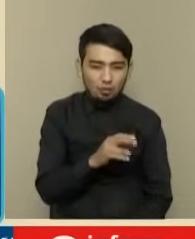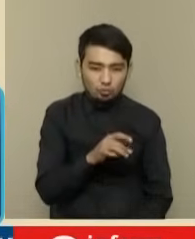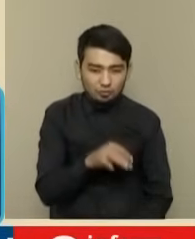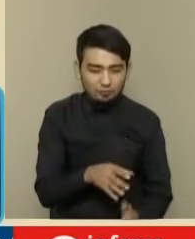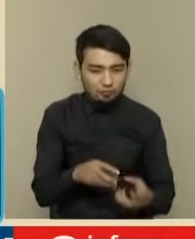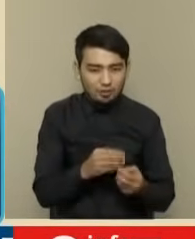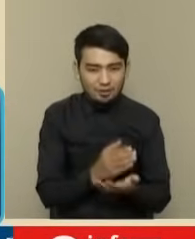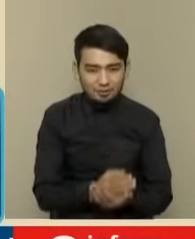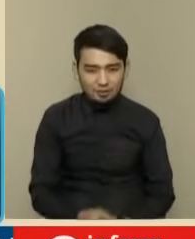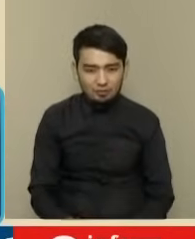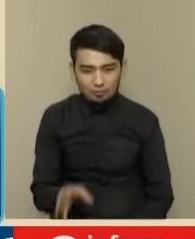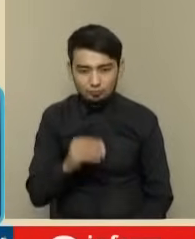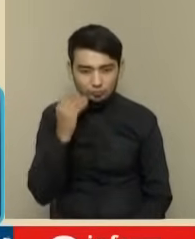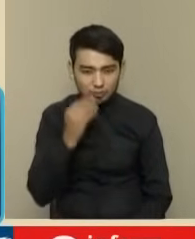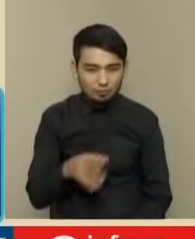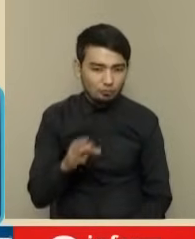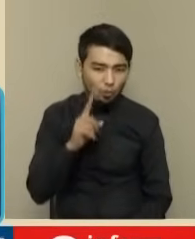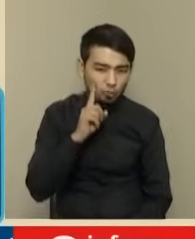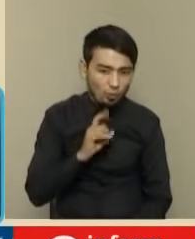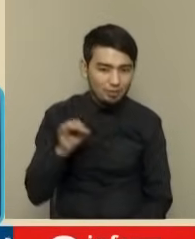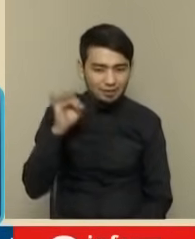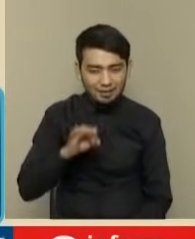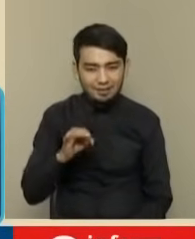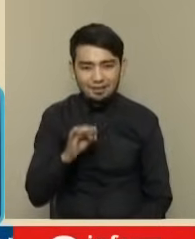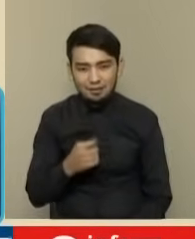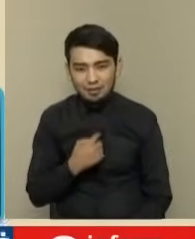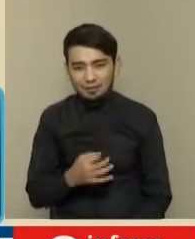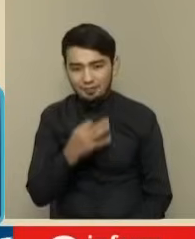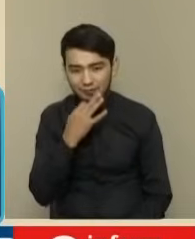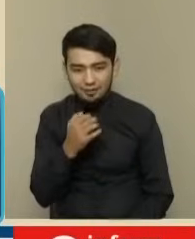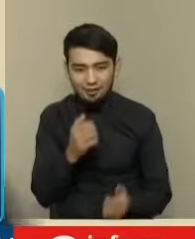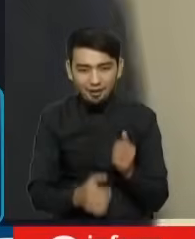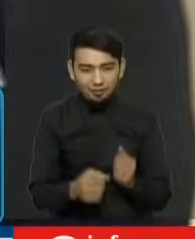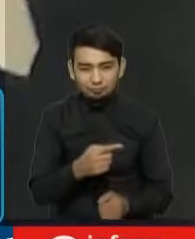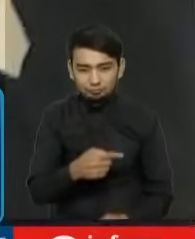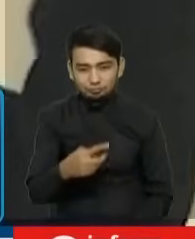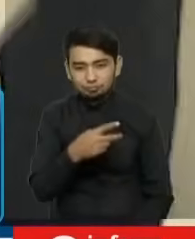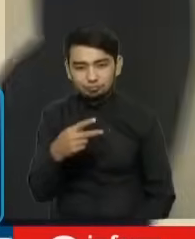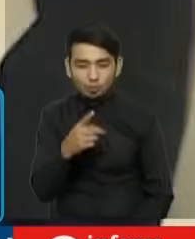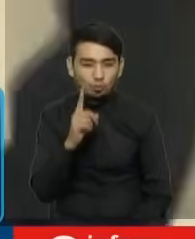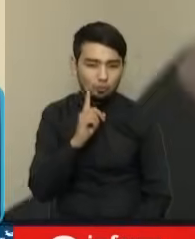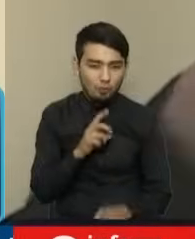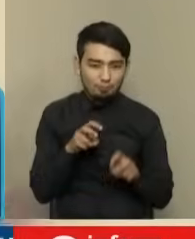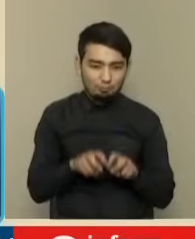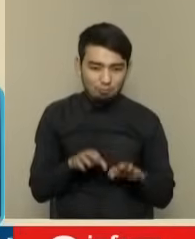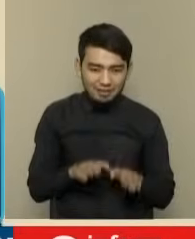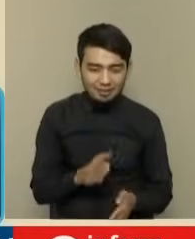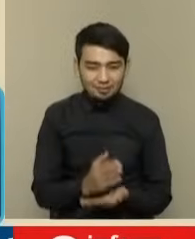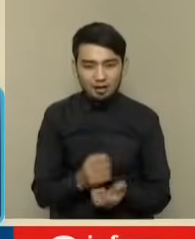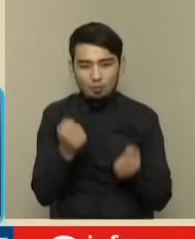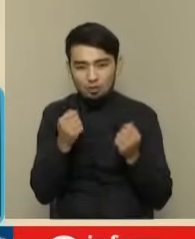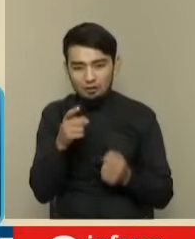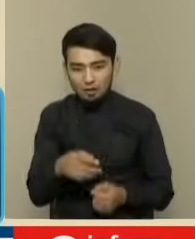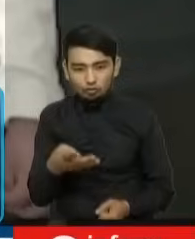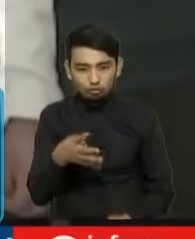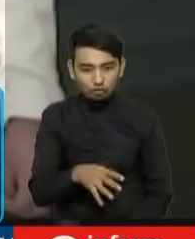Здесь такие классные условия, комфортно, интересно. Мне нравится, что на каждом этаже коворкинг-зоны. Спортивных залов в школе 4.